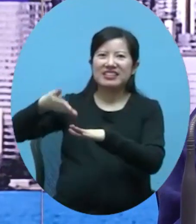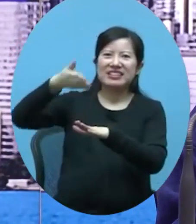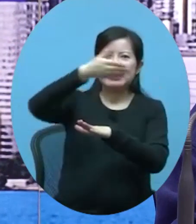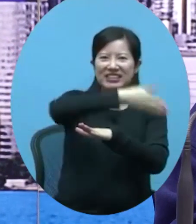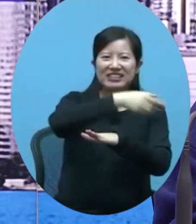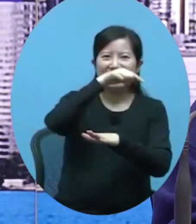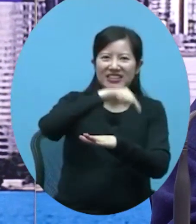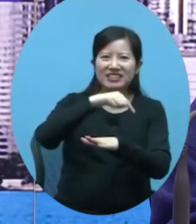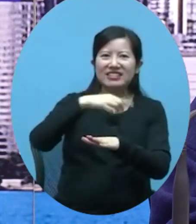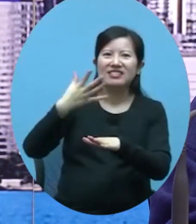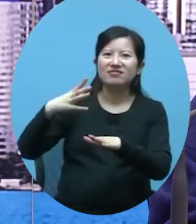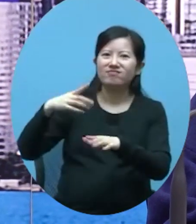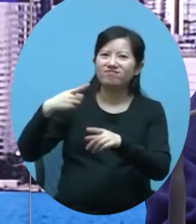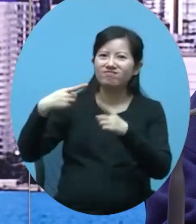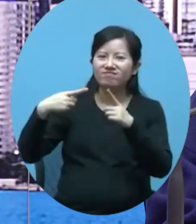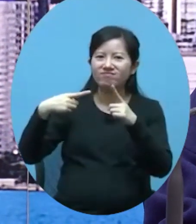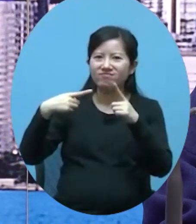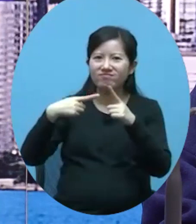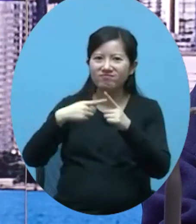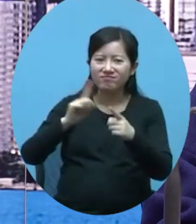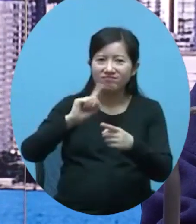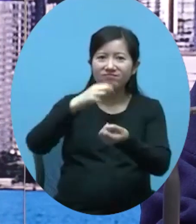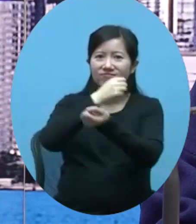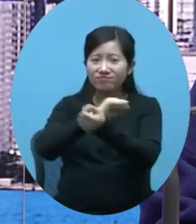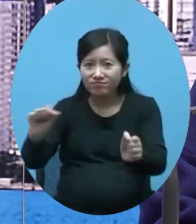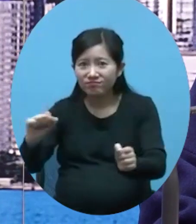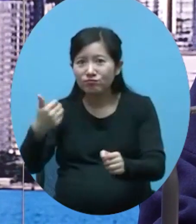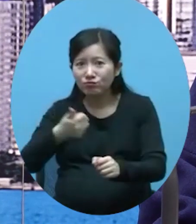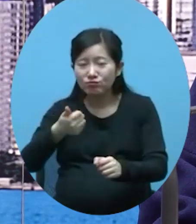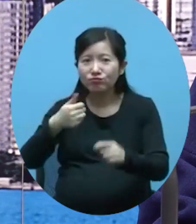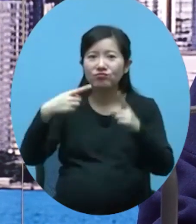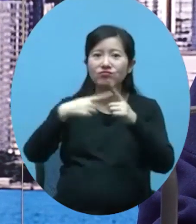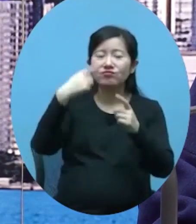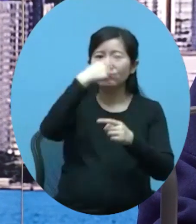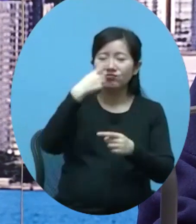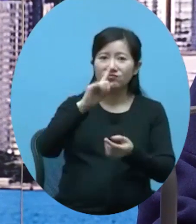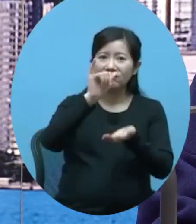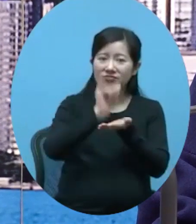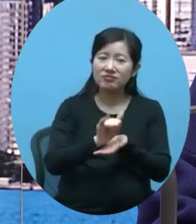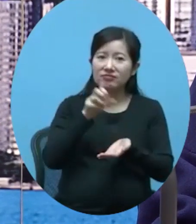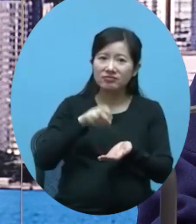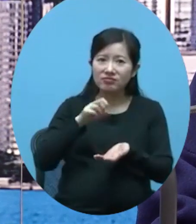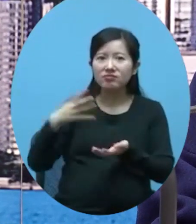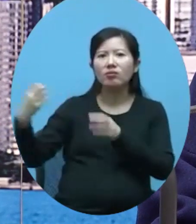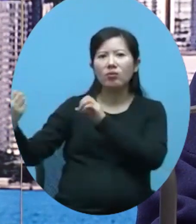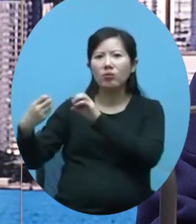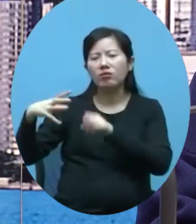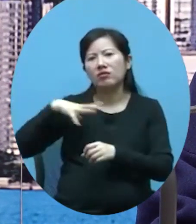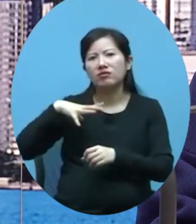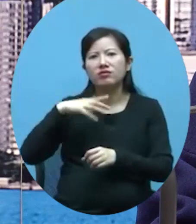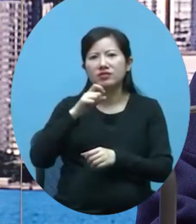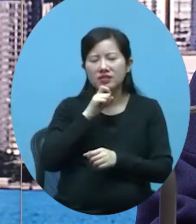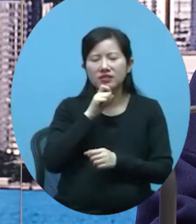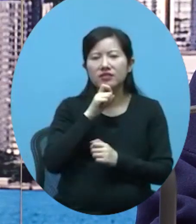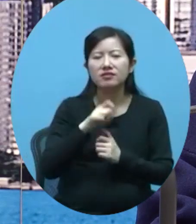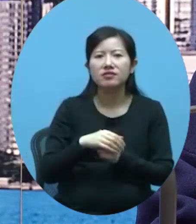談過什麼情況的病人就是可以放出院什麼情況的病人可能就要看一看那主要都是說